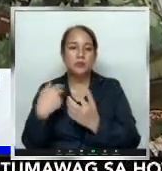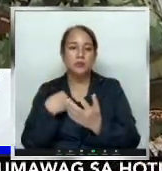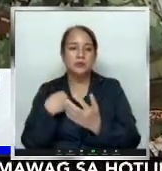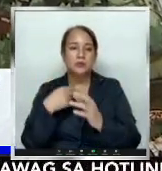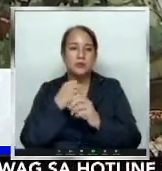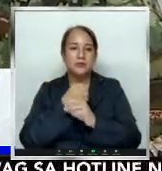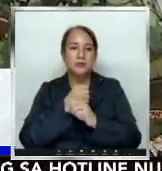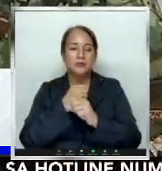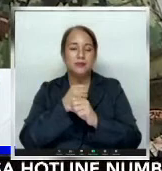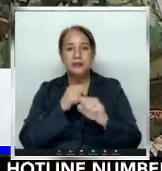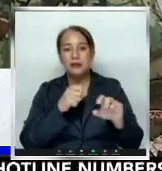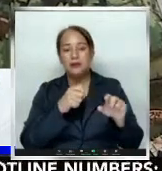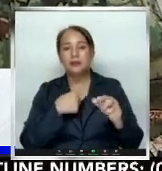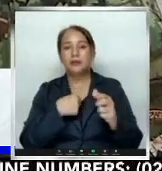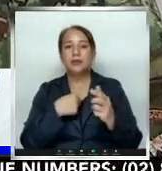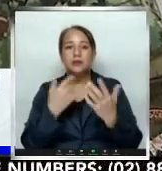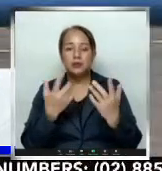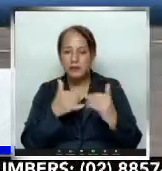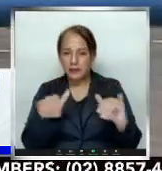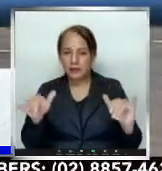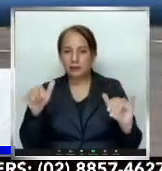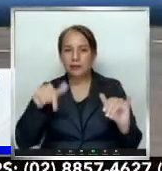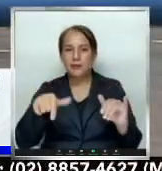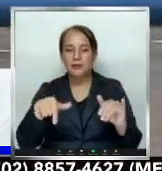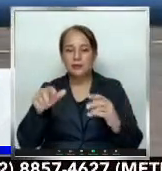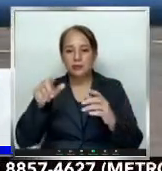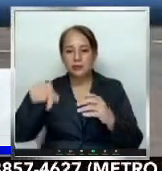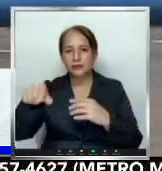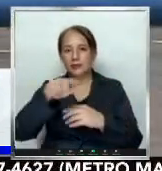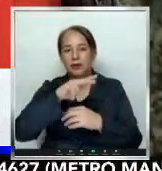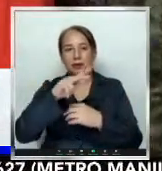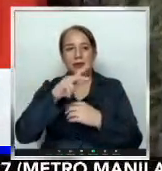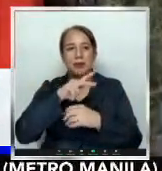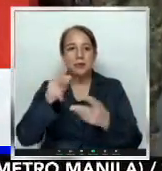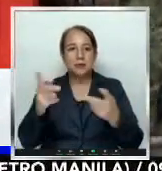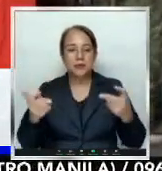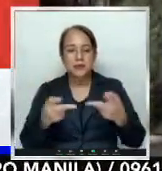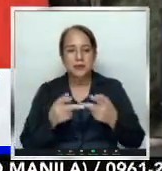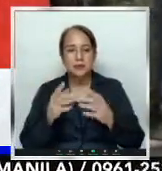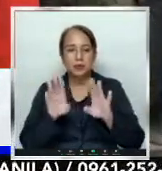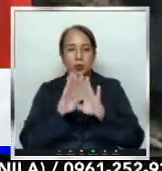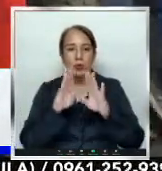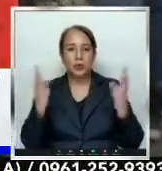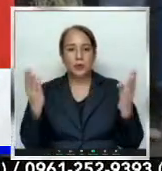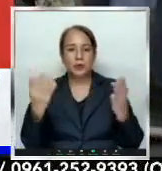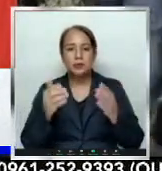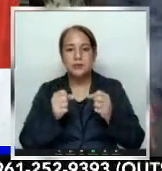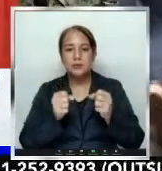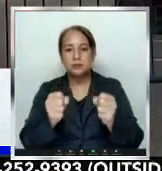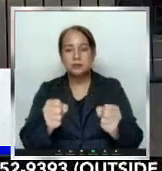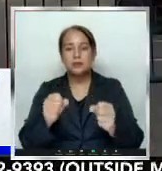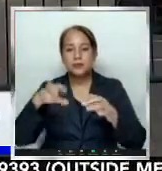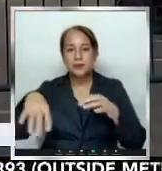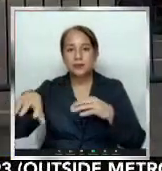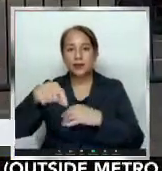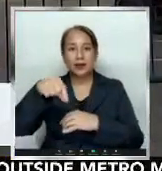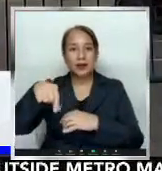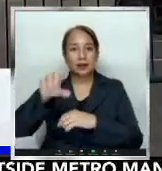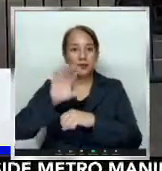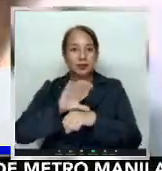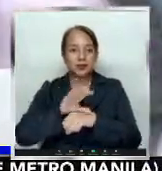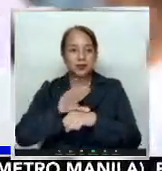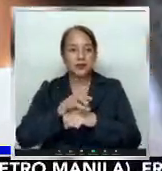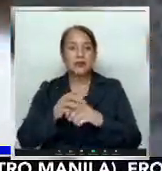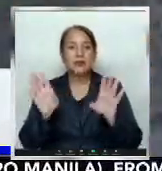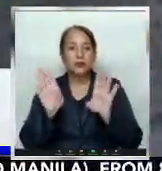Yun din ang gagamitin natin dito sa mga nabanggit na lugar. Samantala, binuksan na ulit ang mga kalsada sa paligid ng Quiapo Church. Sarado man ang